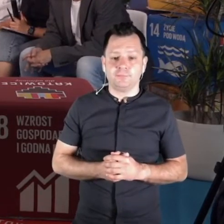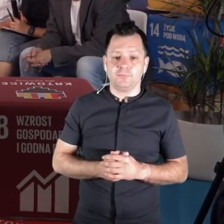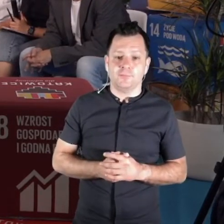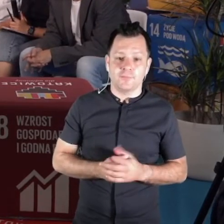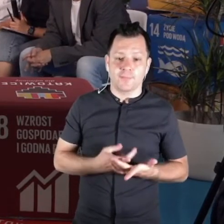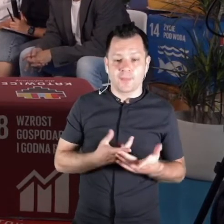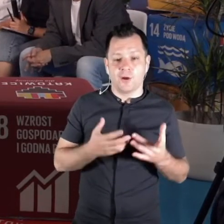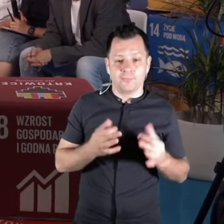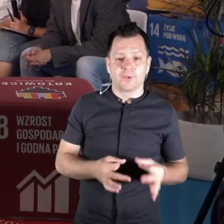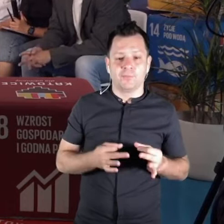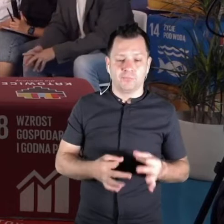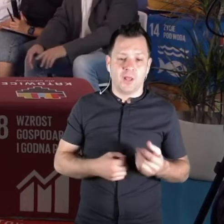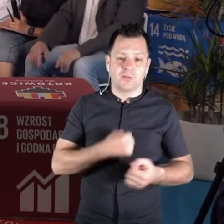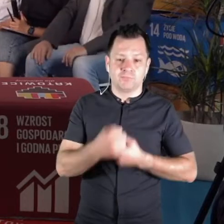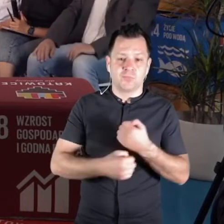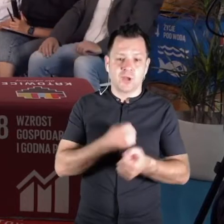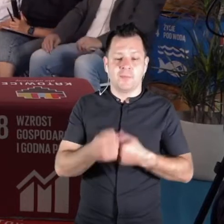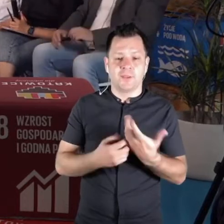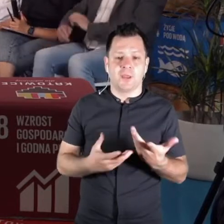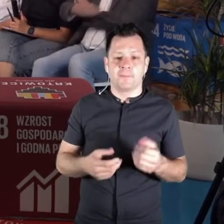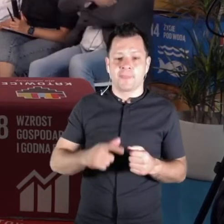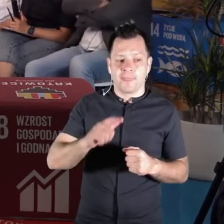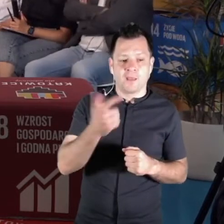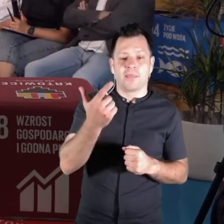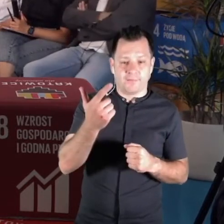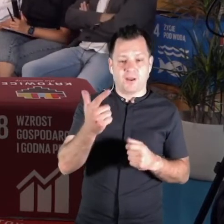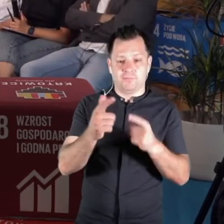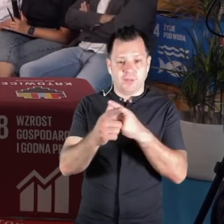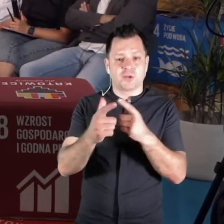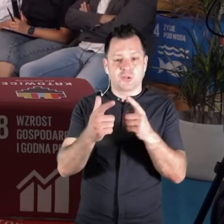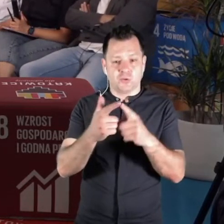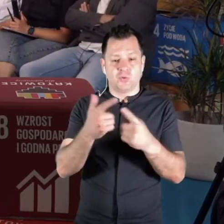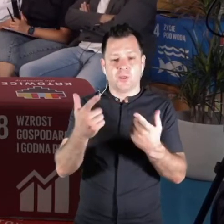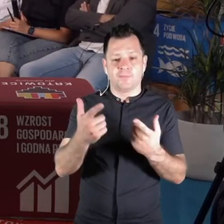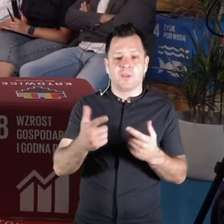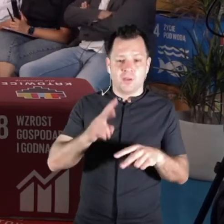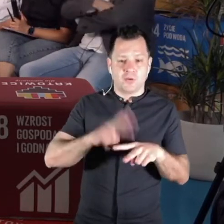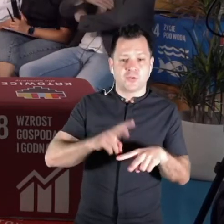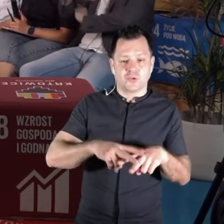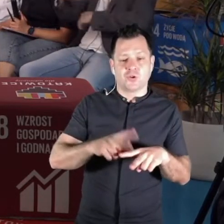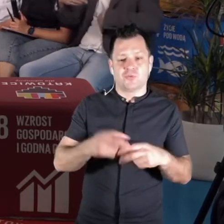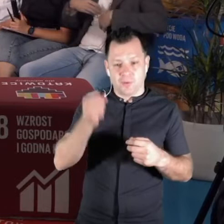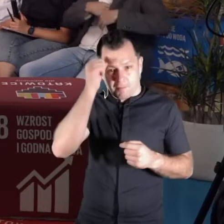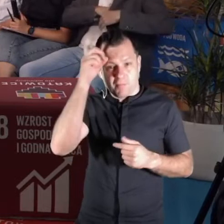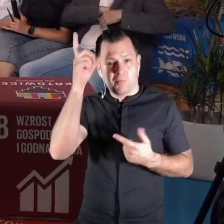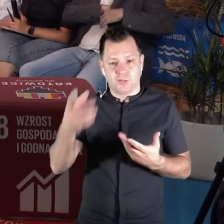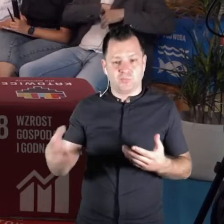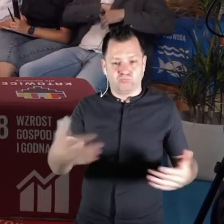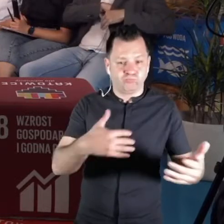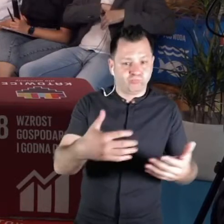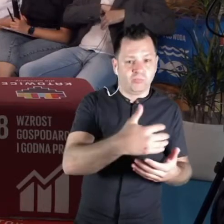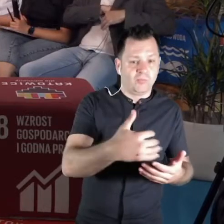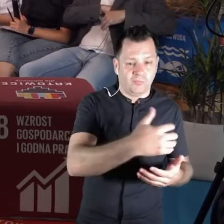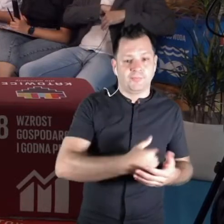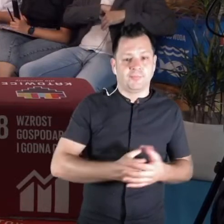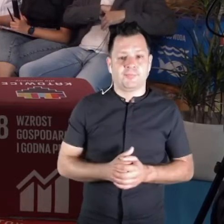Obecnie przeprowadziliśmy 2 nabory do naszej rzeszowskiej akceleracji. W